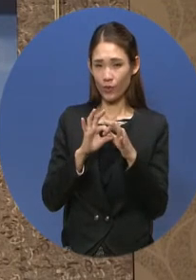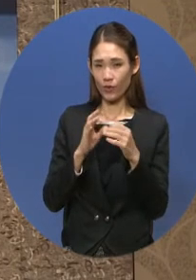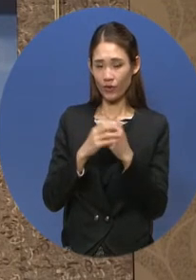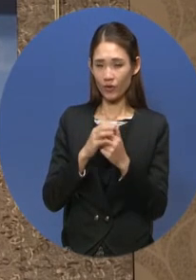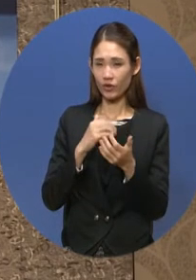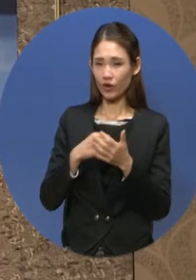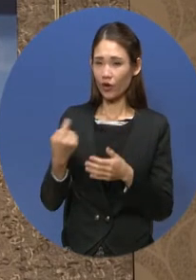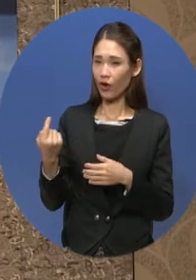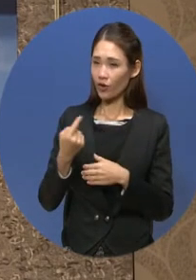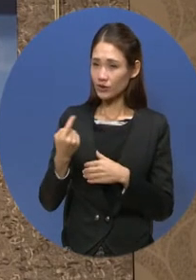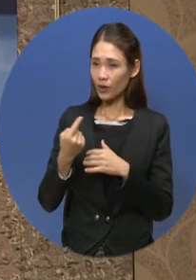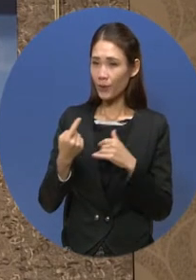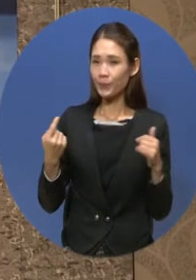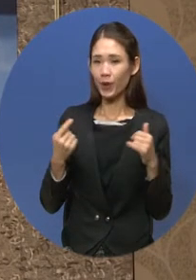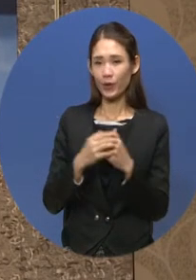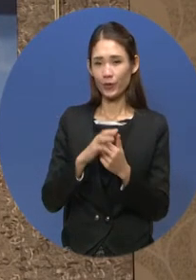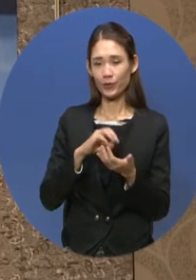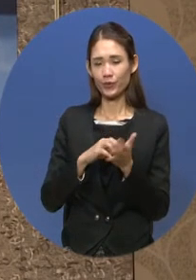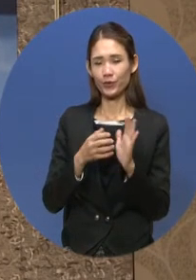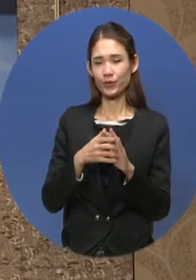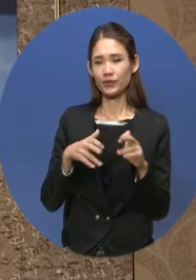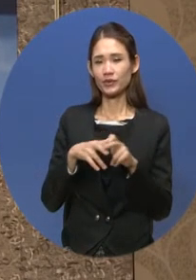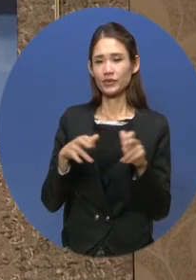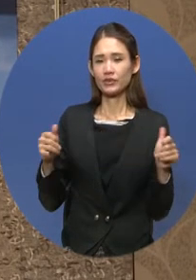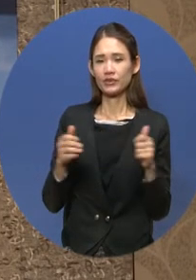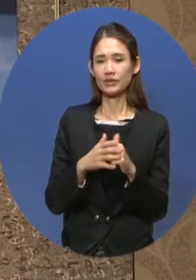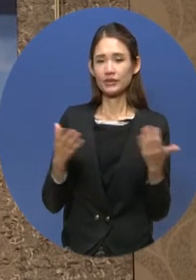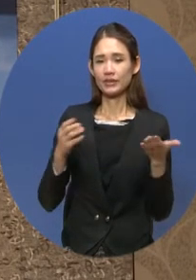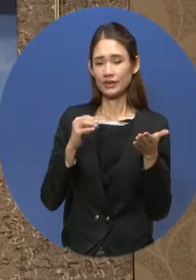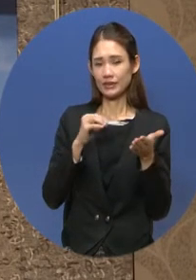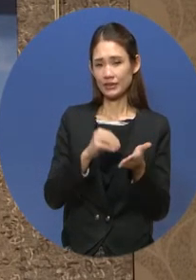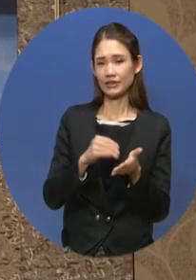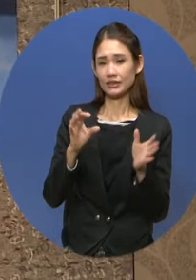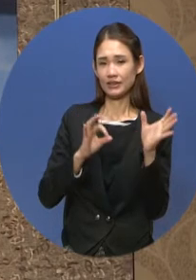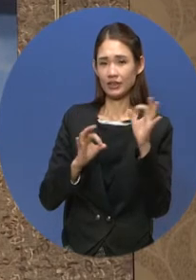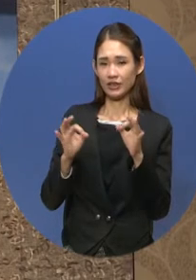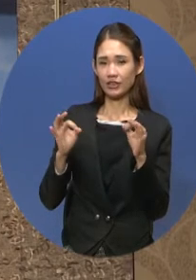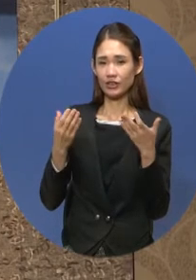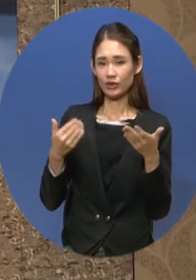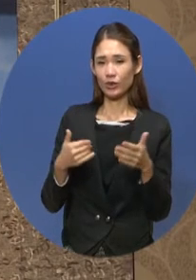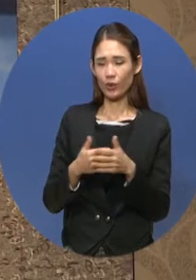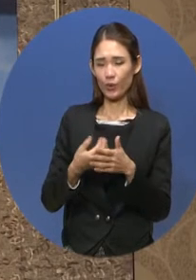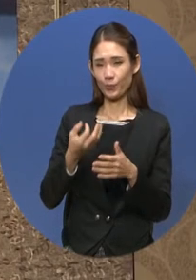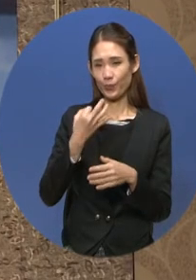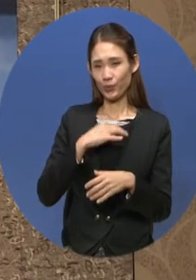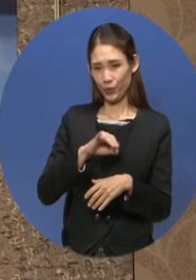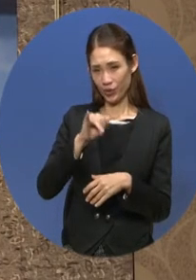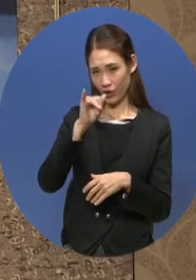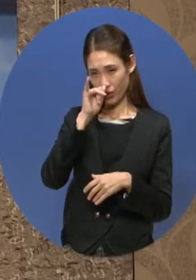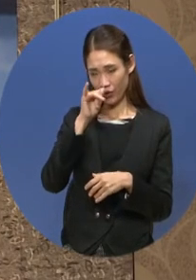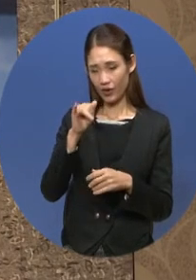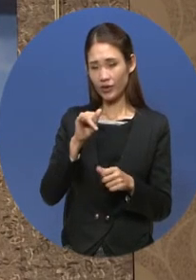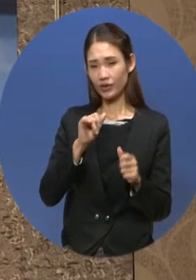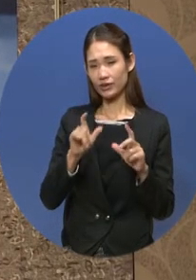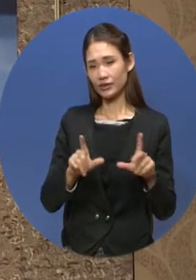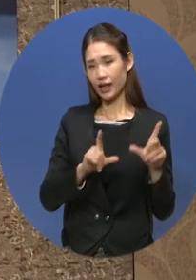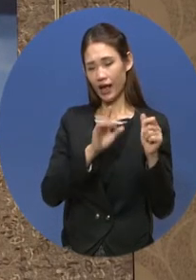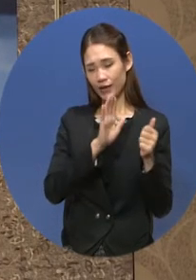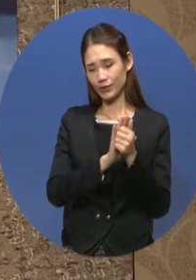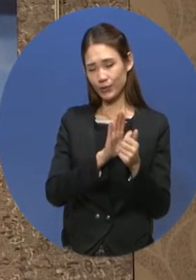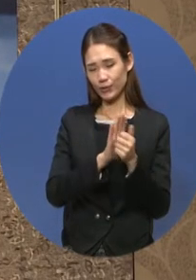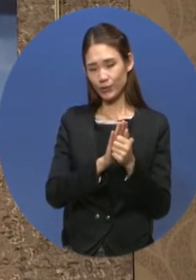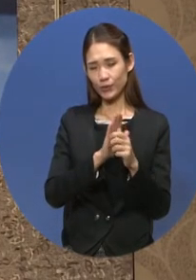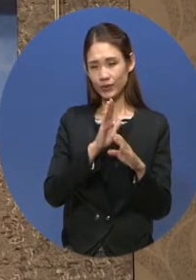한 1000명 정도의 그 장애인들의 일자리를 찾아줘서 네. 보람 있게 살 수